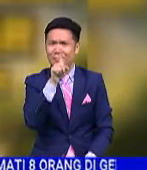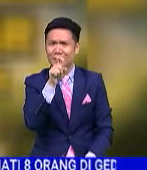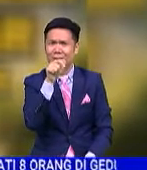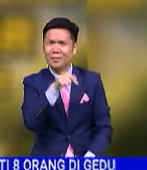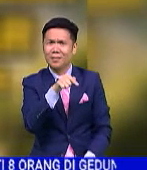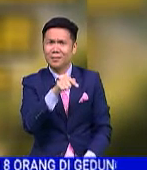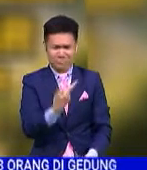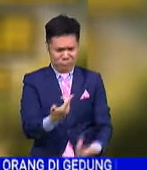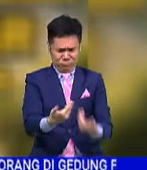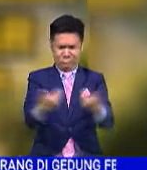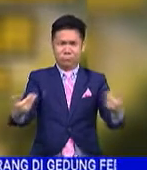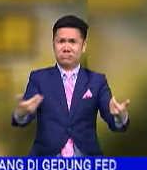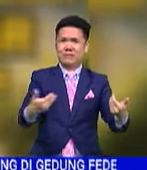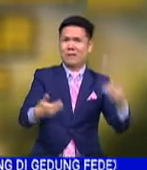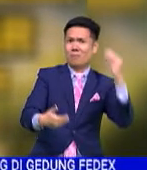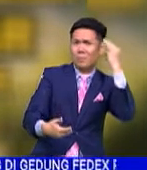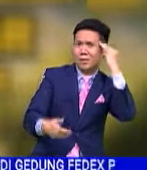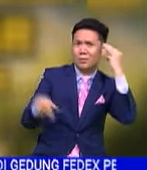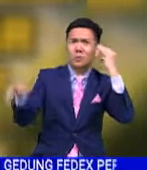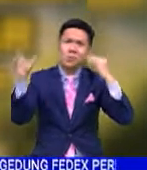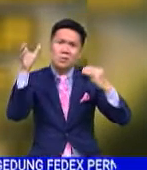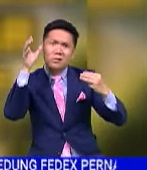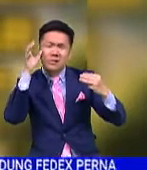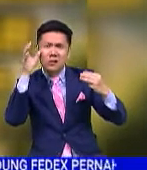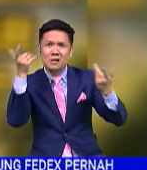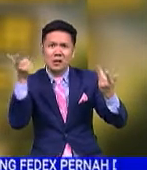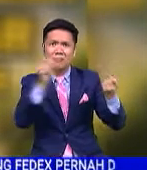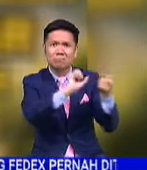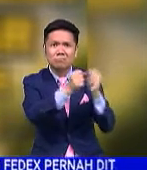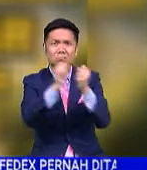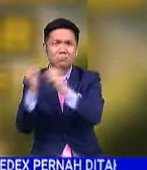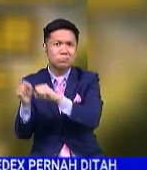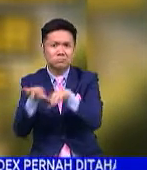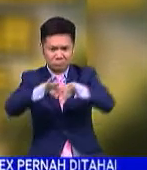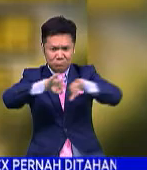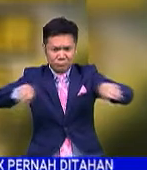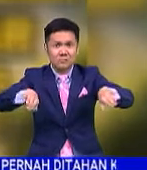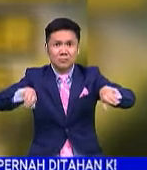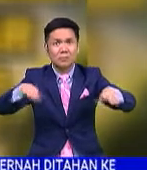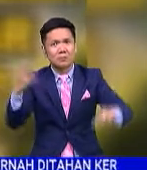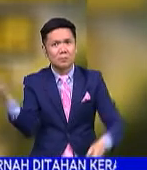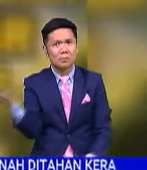kewajaran pengasingan aktiviti kokurikulum mengikut satu kau